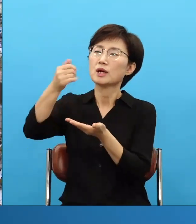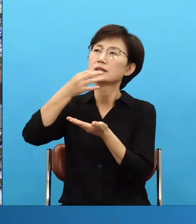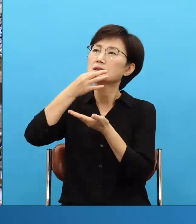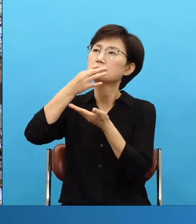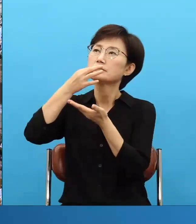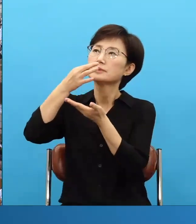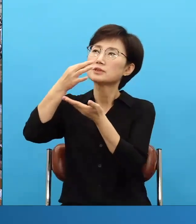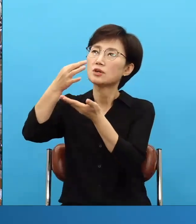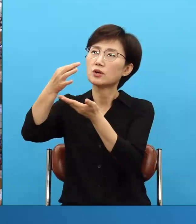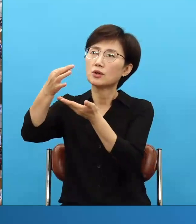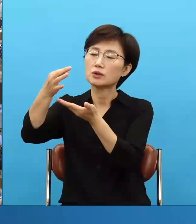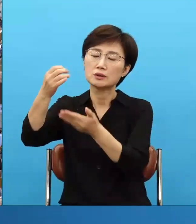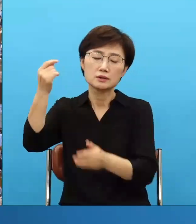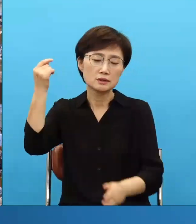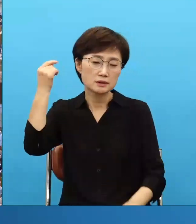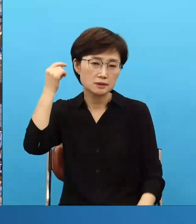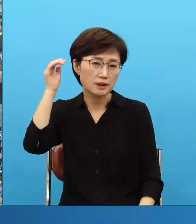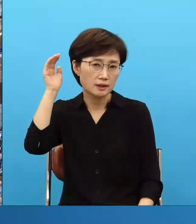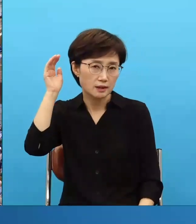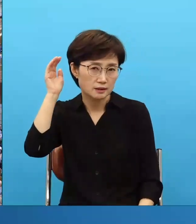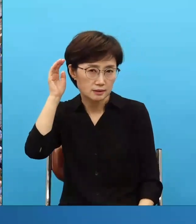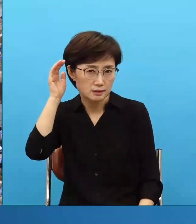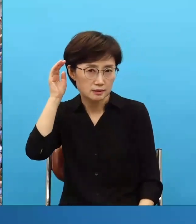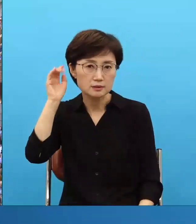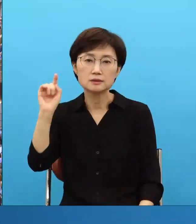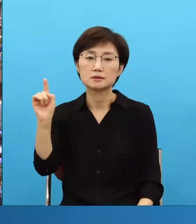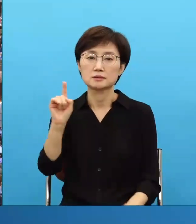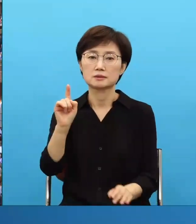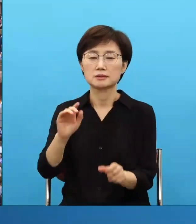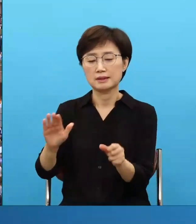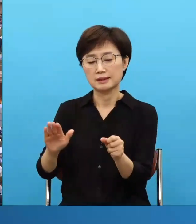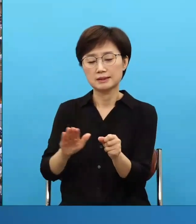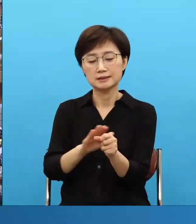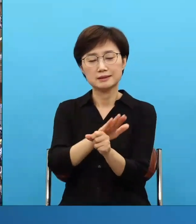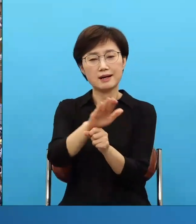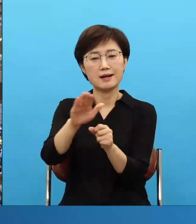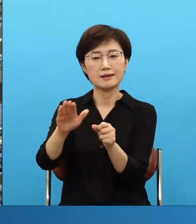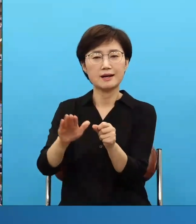주의 음성을 내가 들으니